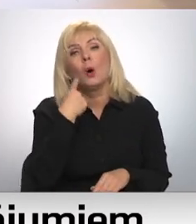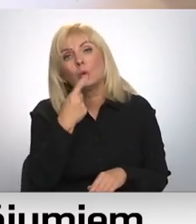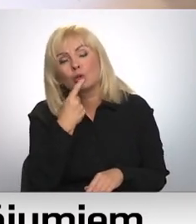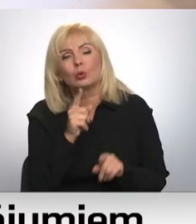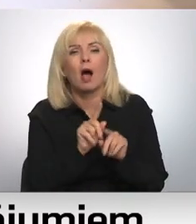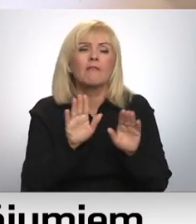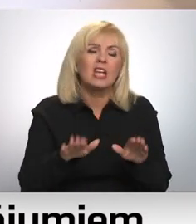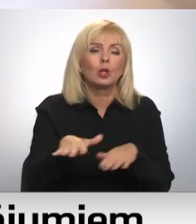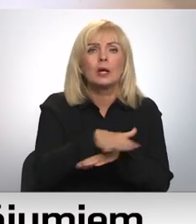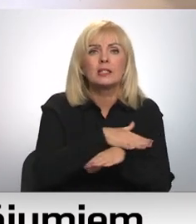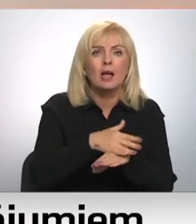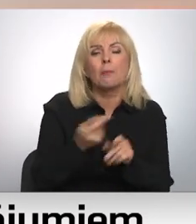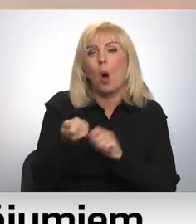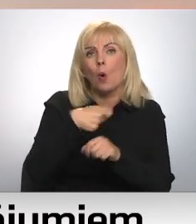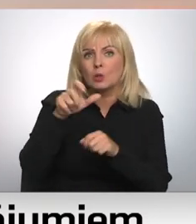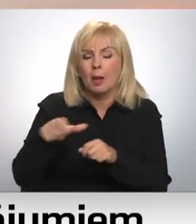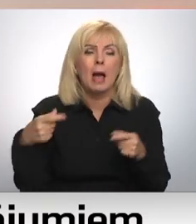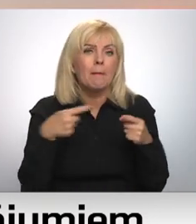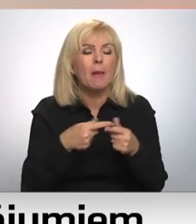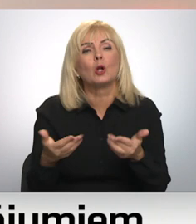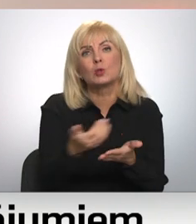vietējo sabiedrību un uzņēmējus, mērķis ir